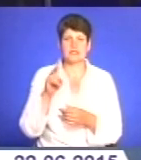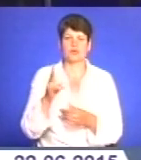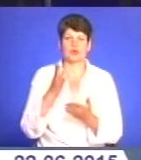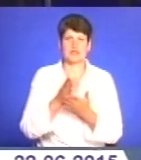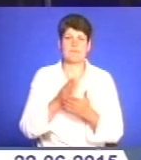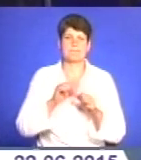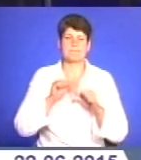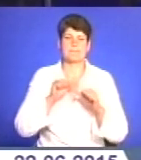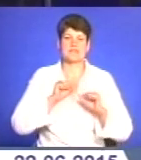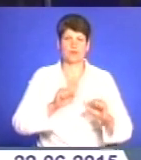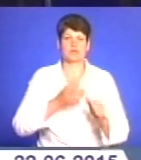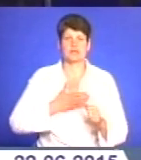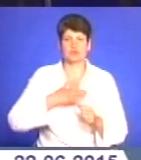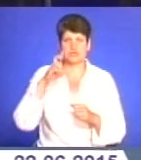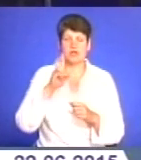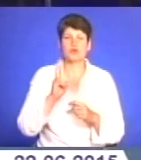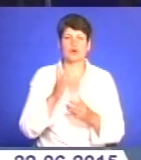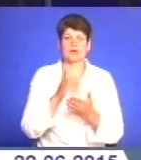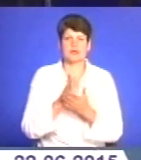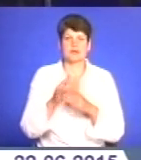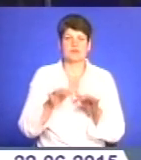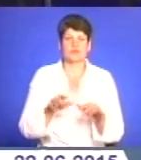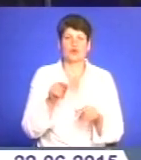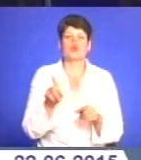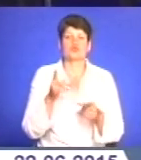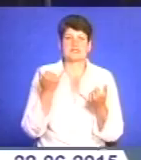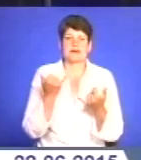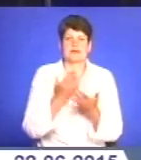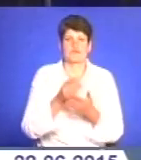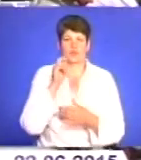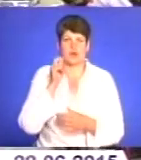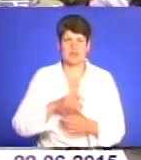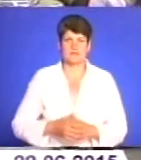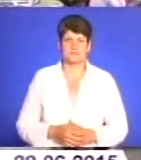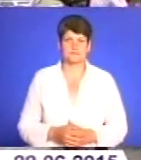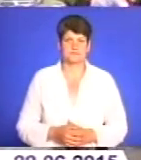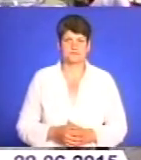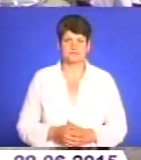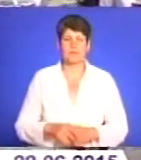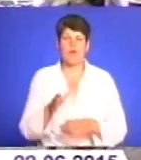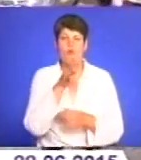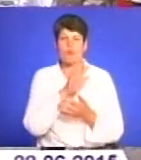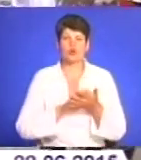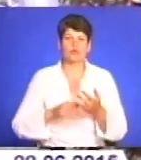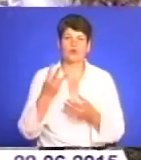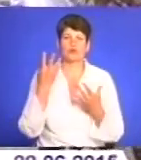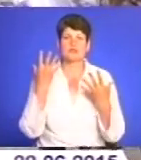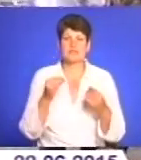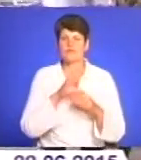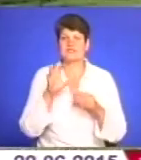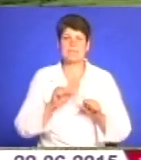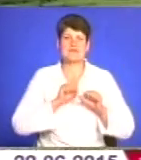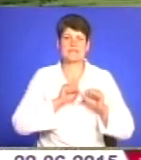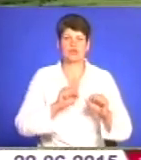патріоти своєї держави та кому є діло до того, що у нас зараз відбувається в країні. Впродовж 3 днів усі